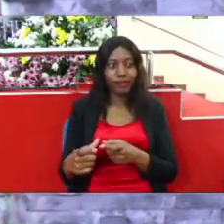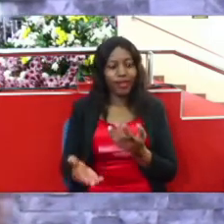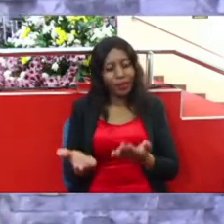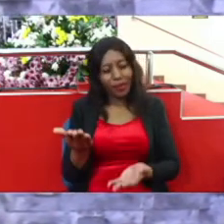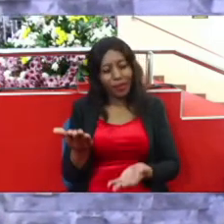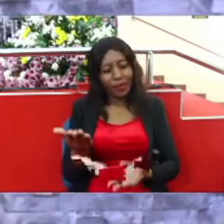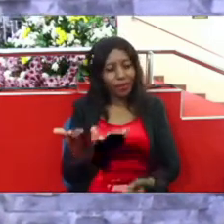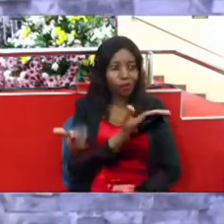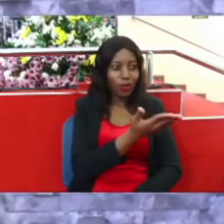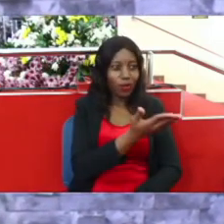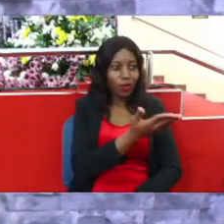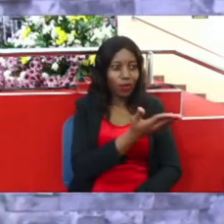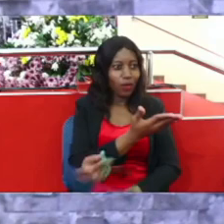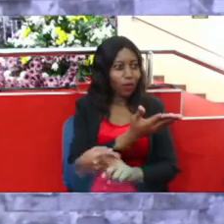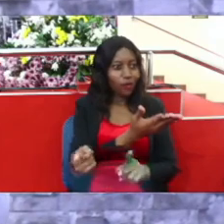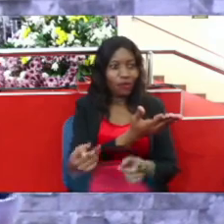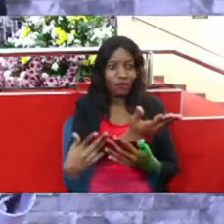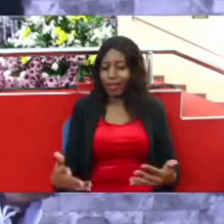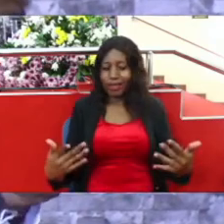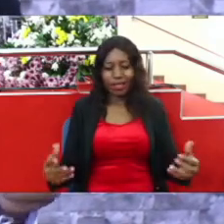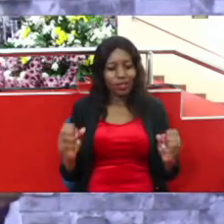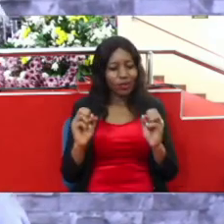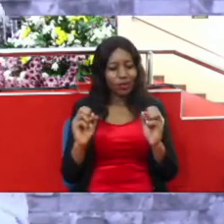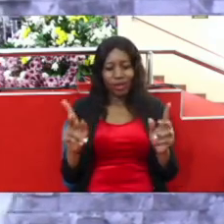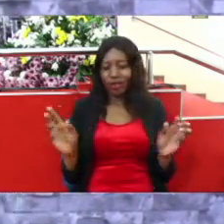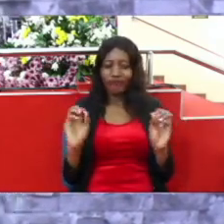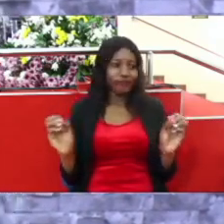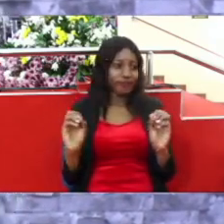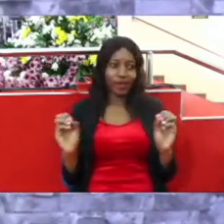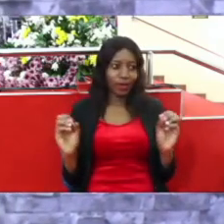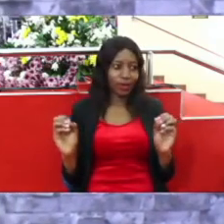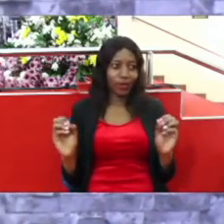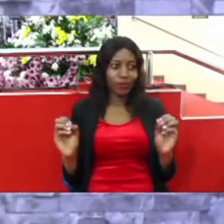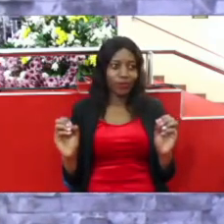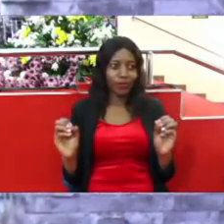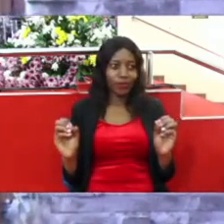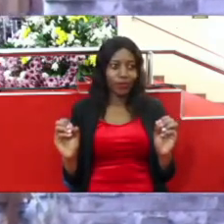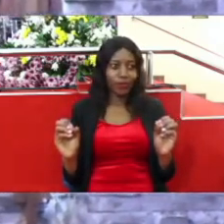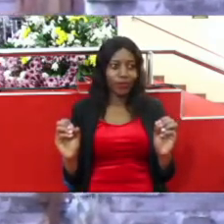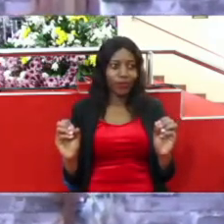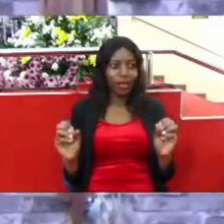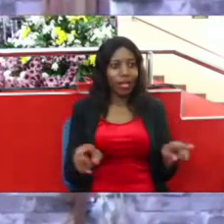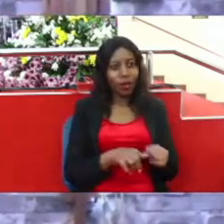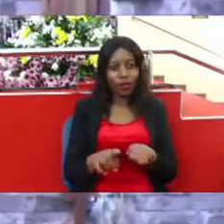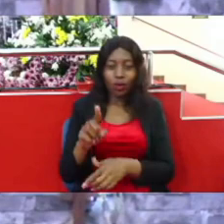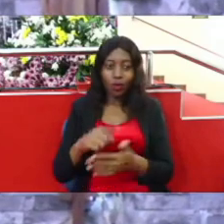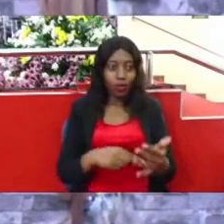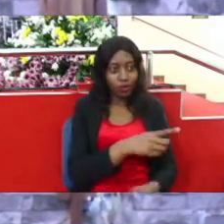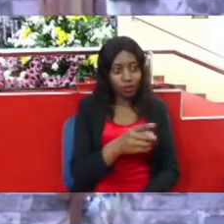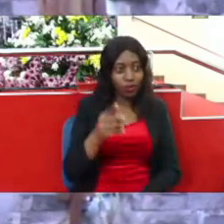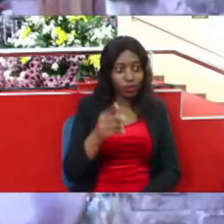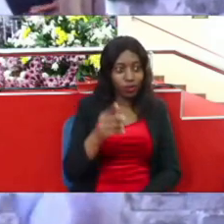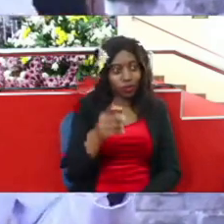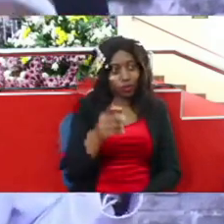for you. Nothing seems to be working. Unaweza kuwa hapa na hakuna jambo ambalo linafanyika vizuri. Even what you know God had told you to do. Hata kile ambacho wajua